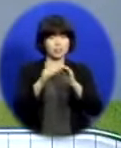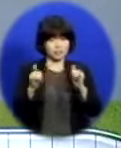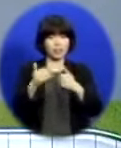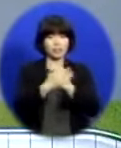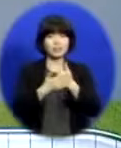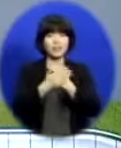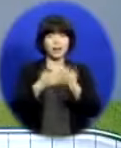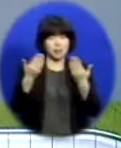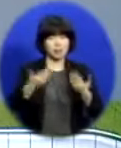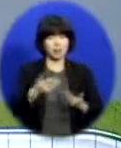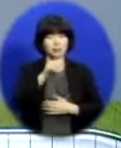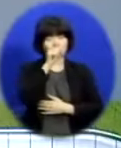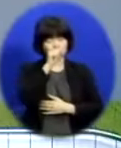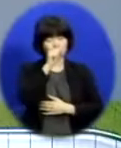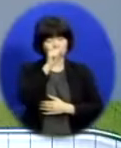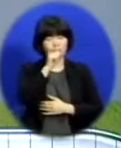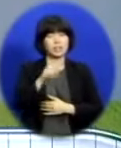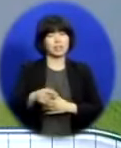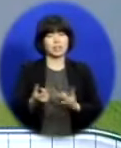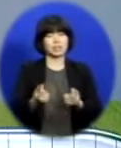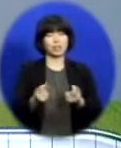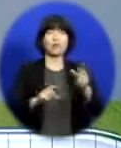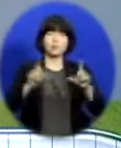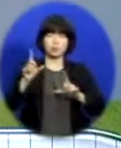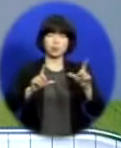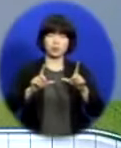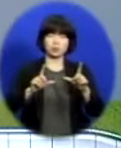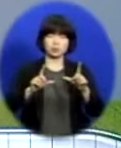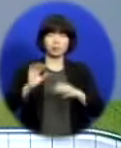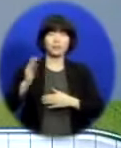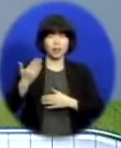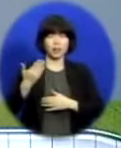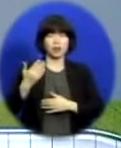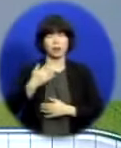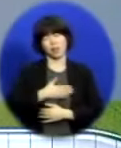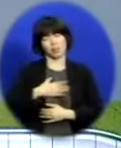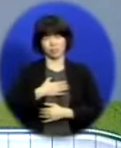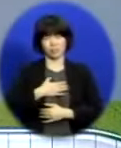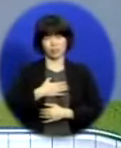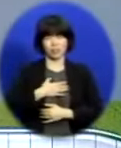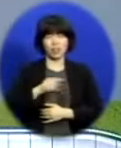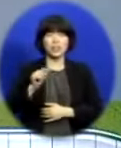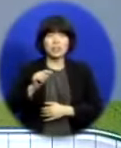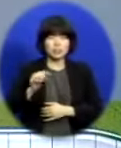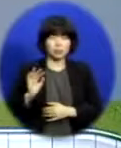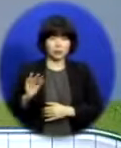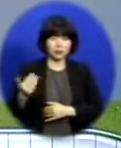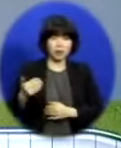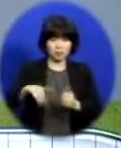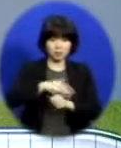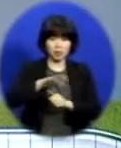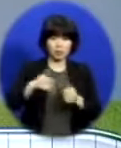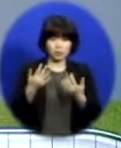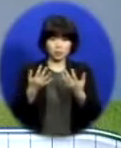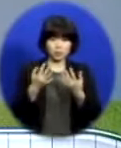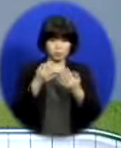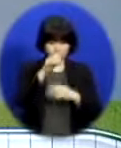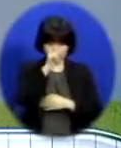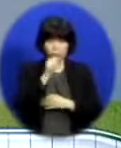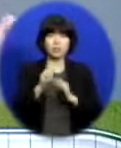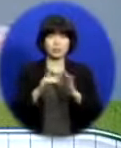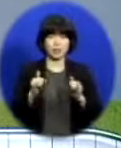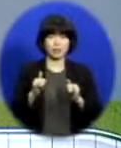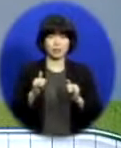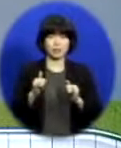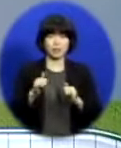이럴까 봐 걱정이 되더라 여러분 형편이 좋은 사람 솔직히 요즘에는 내게